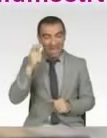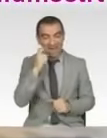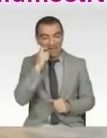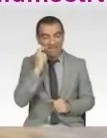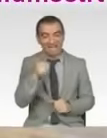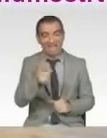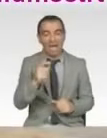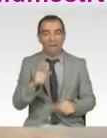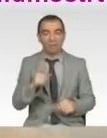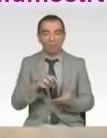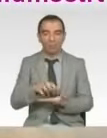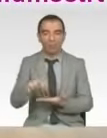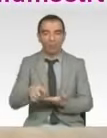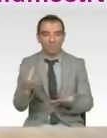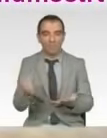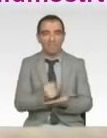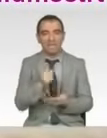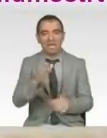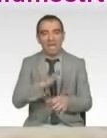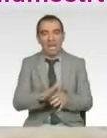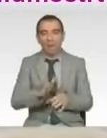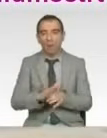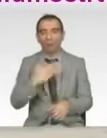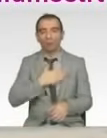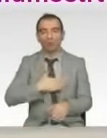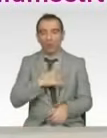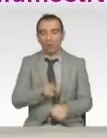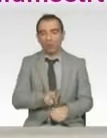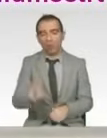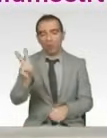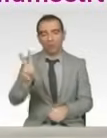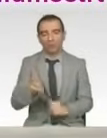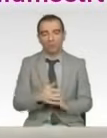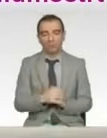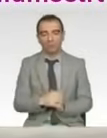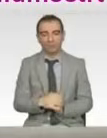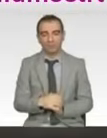ve Kayseri'den Bursa'ya doğru yola çıktı.